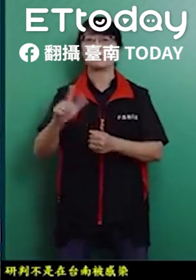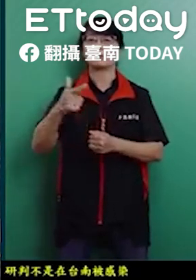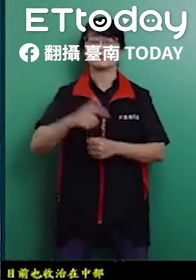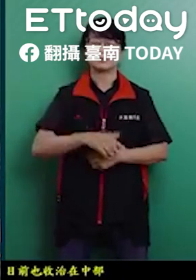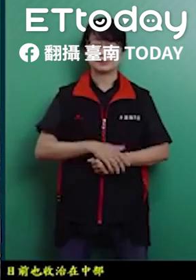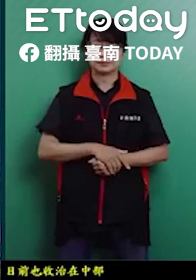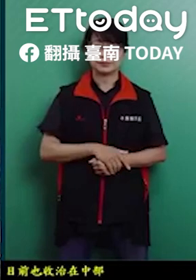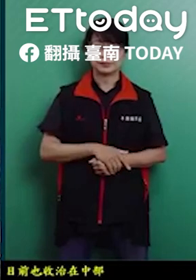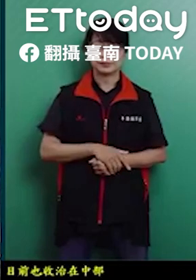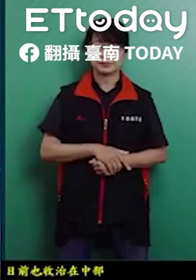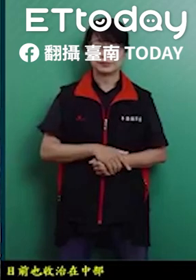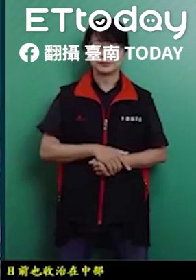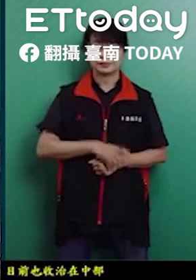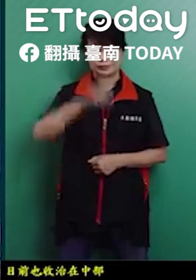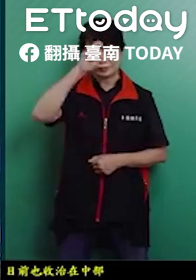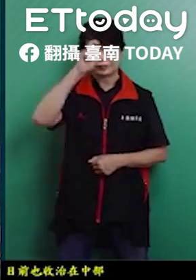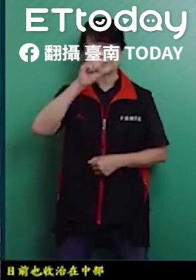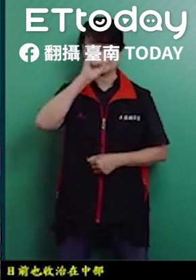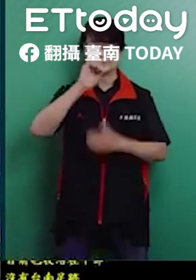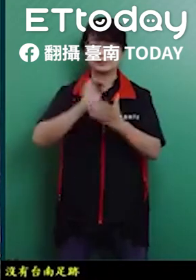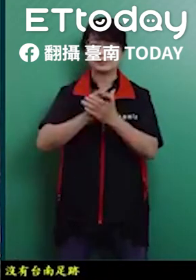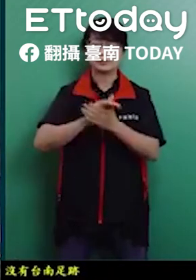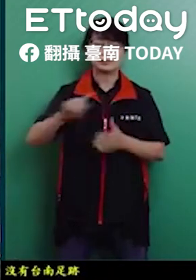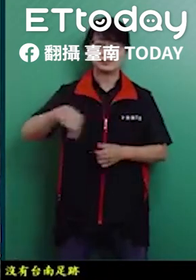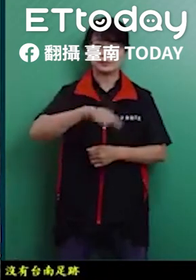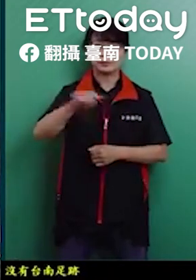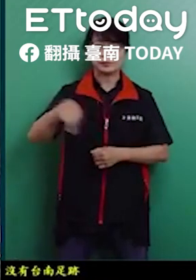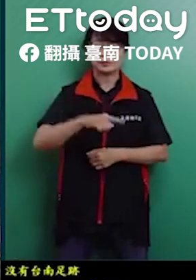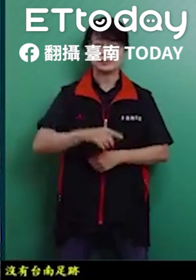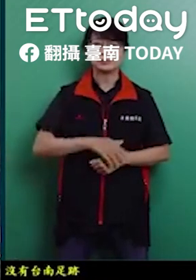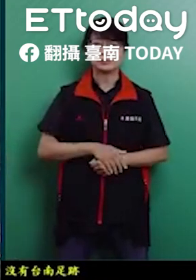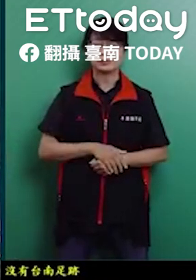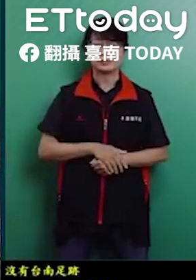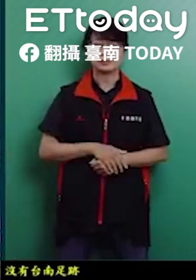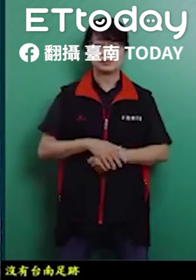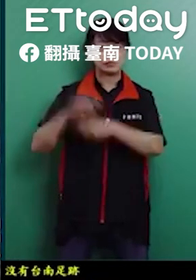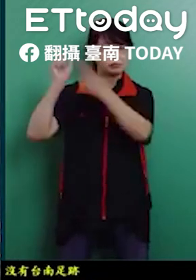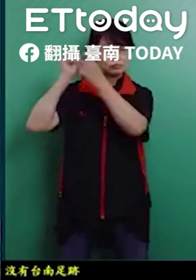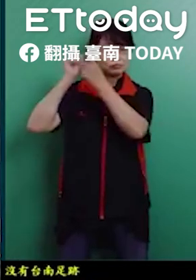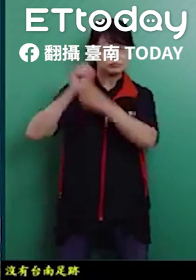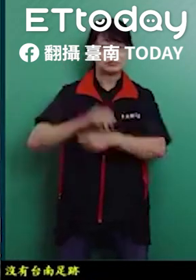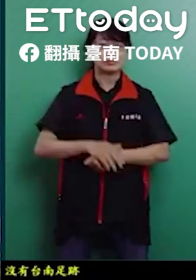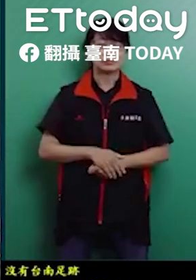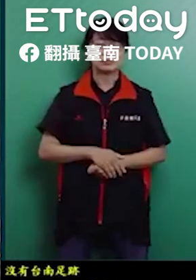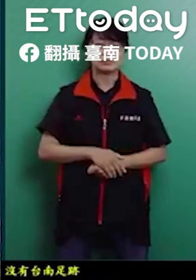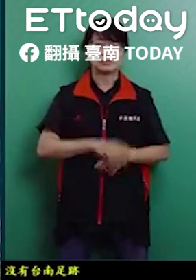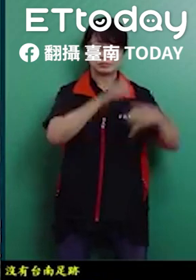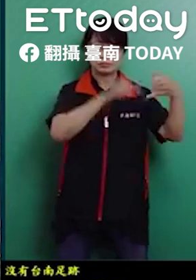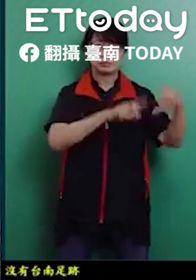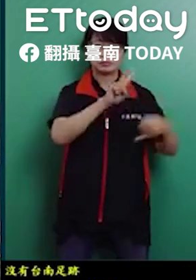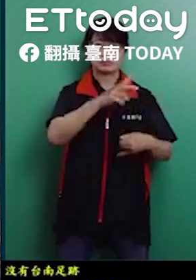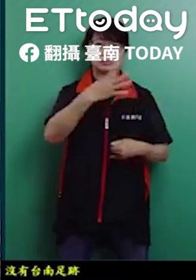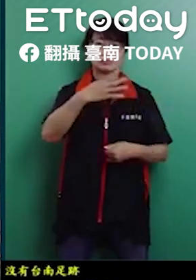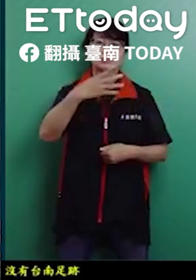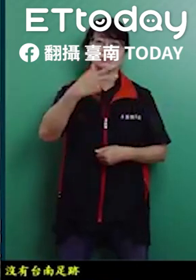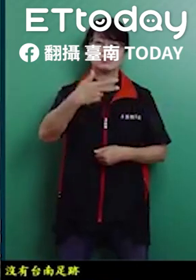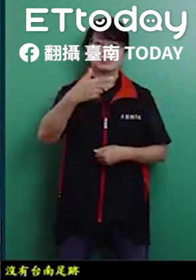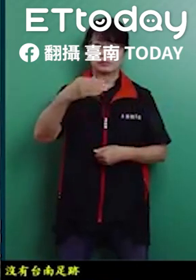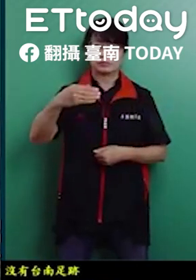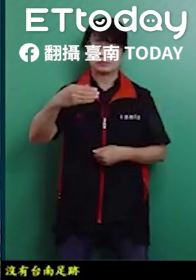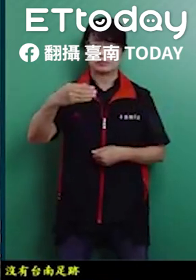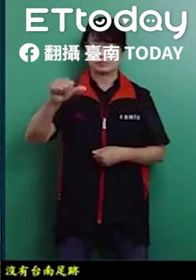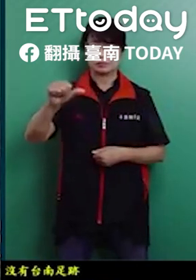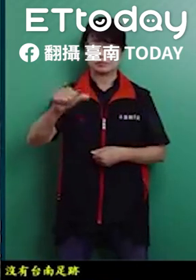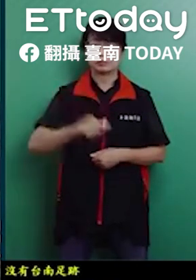是希望各位好朋友能够由于日前24795，好，这一位乐